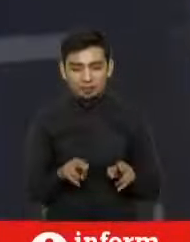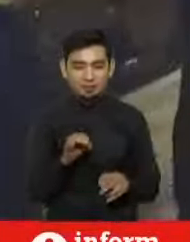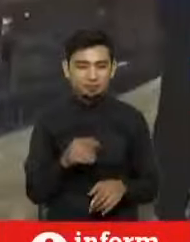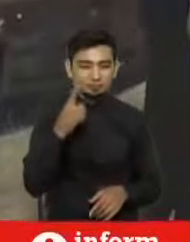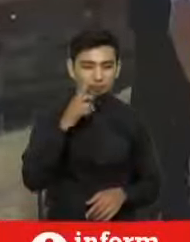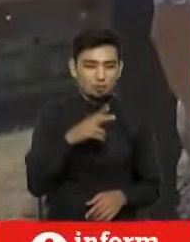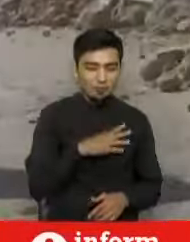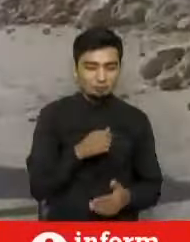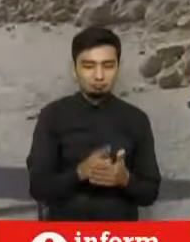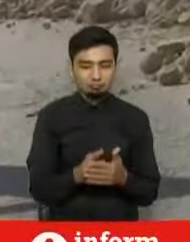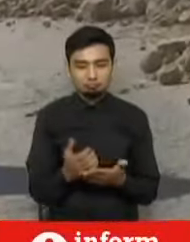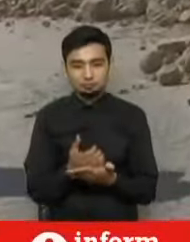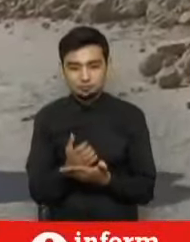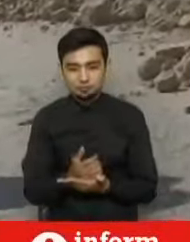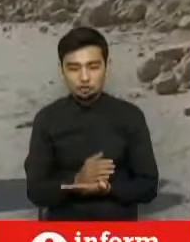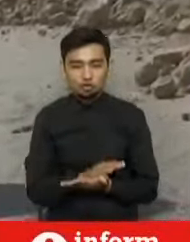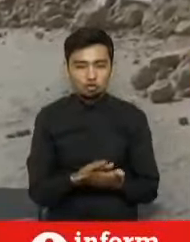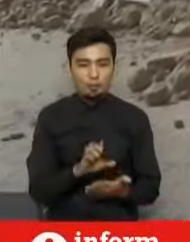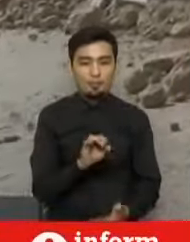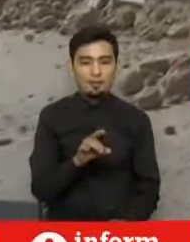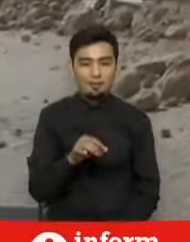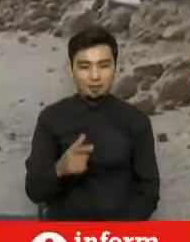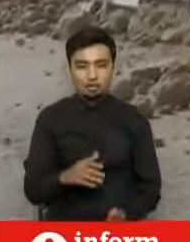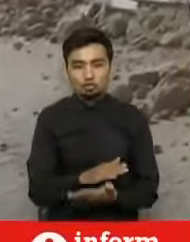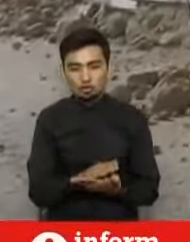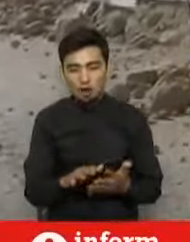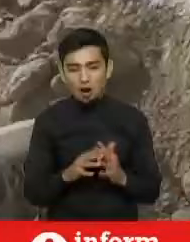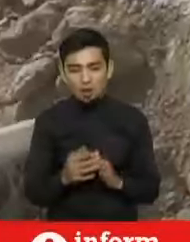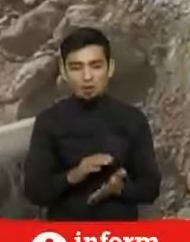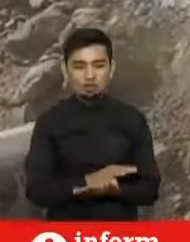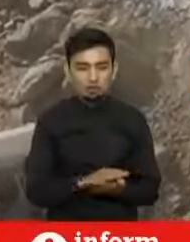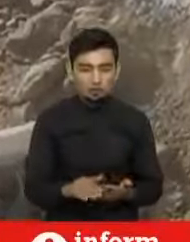определили победителей в номинациях «Чистый берег», «Чистое село», «Чистый двор» и